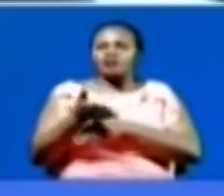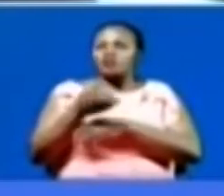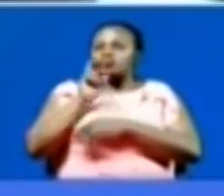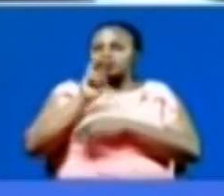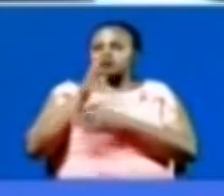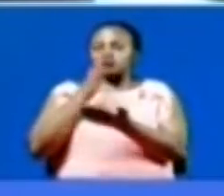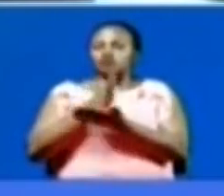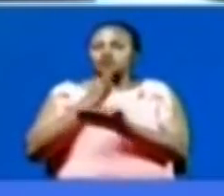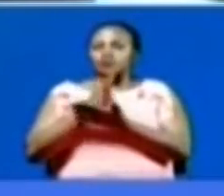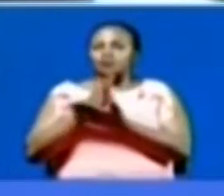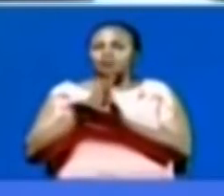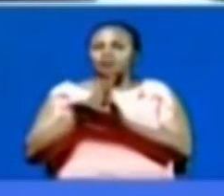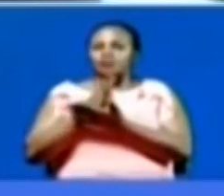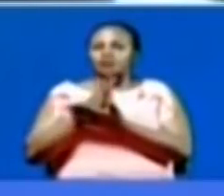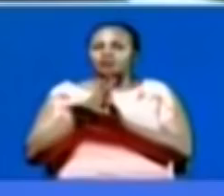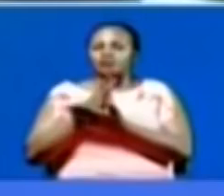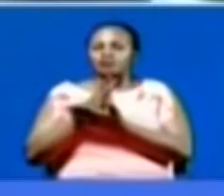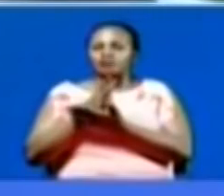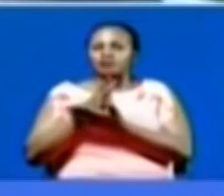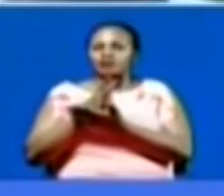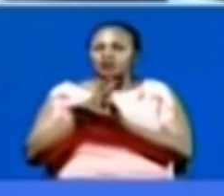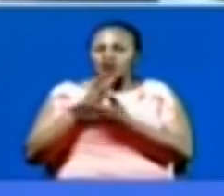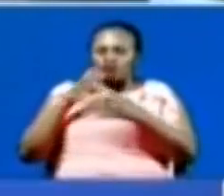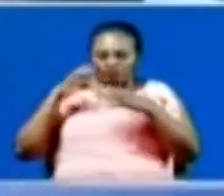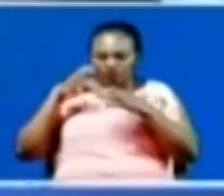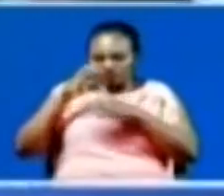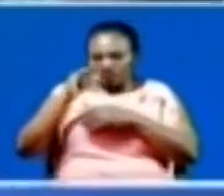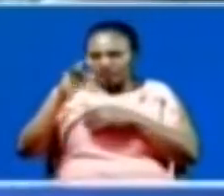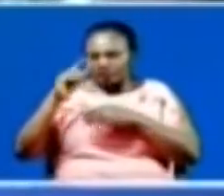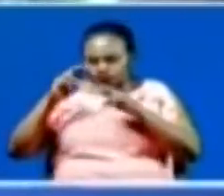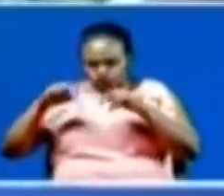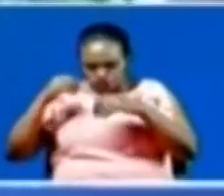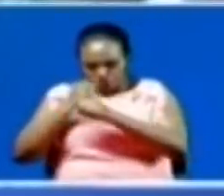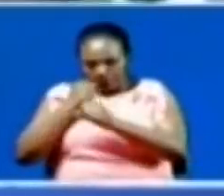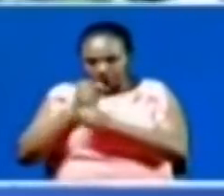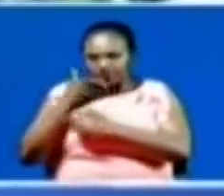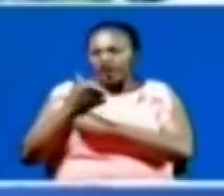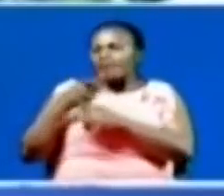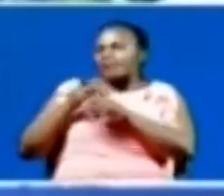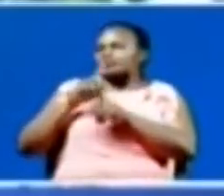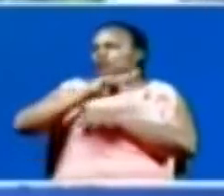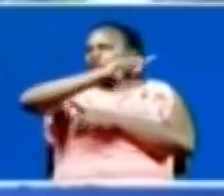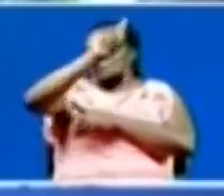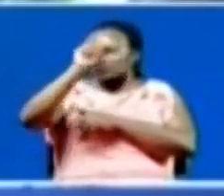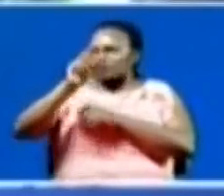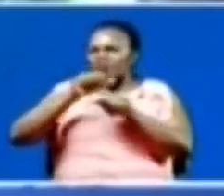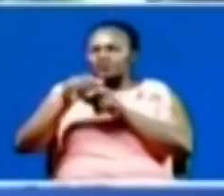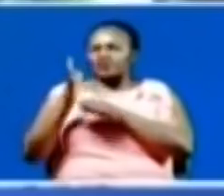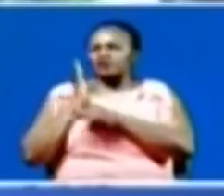tumeona watu wa kitengo cha ujasusi kimefika wanafanya shughuli yao. Lakini swala la